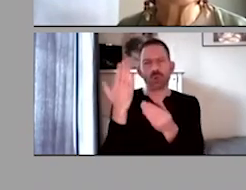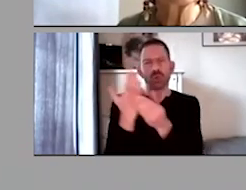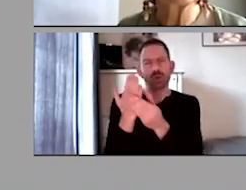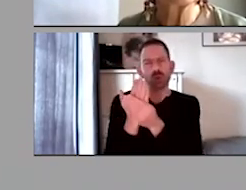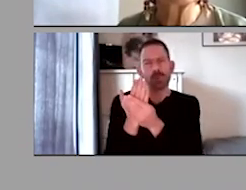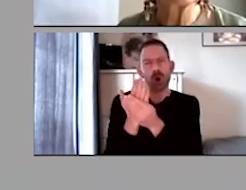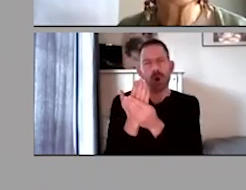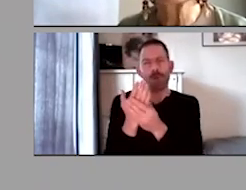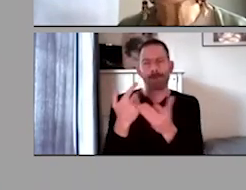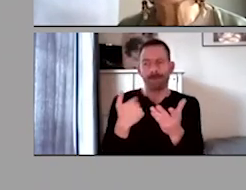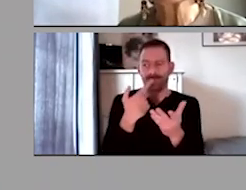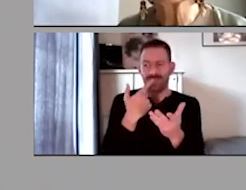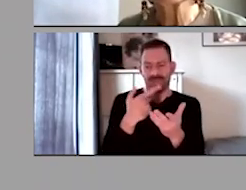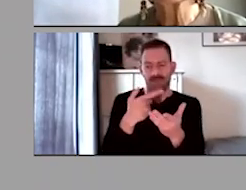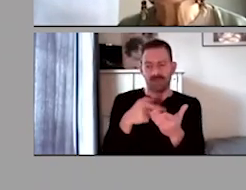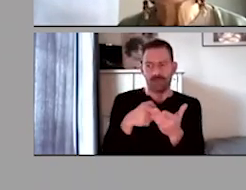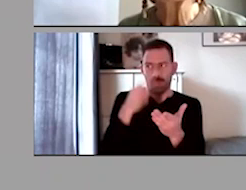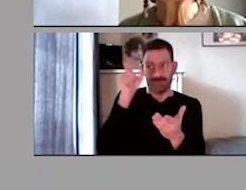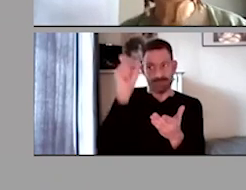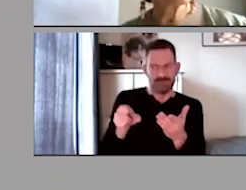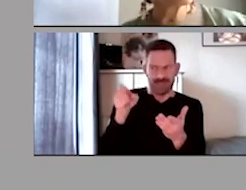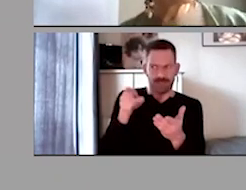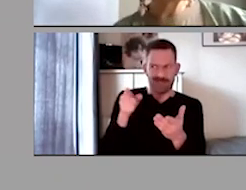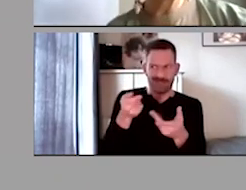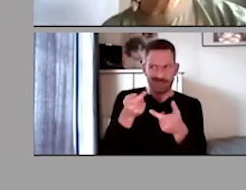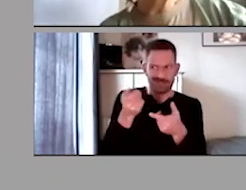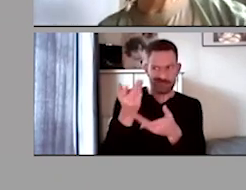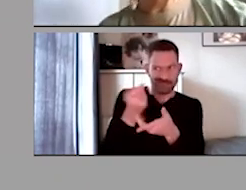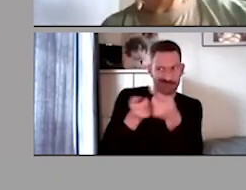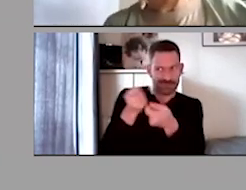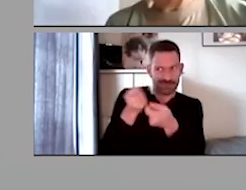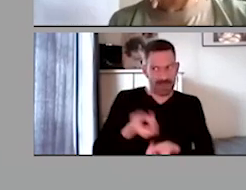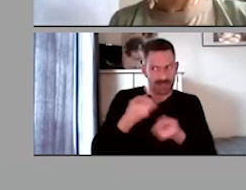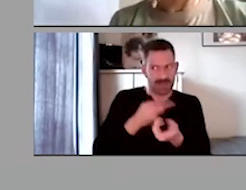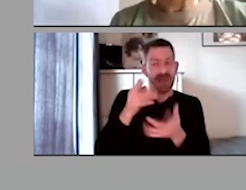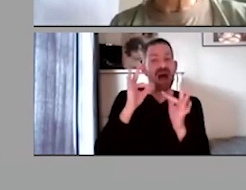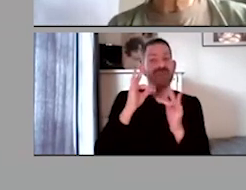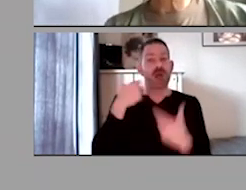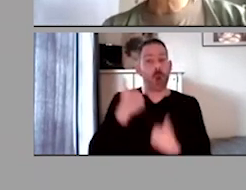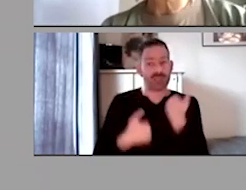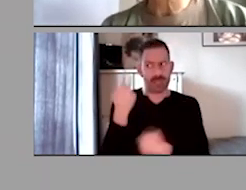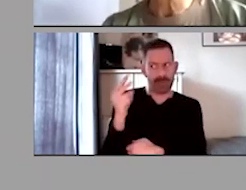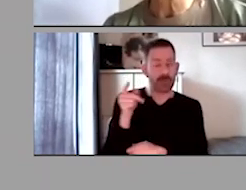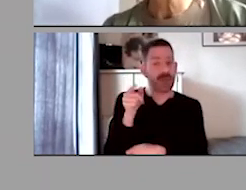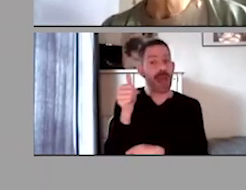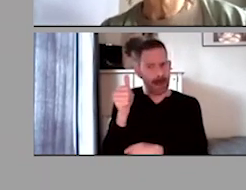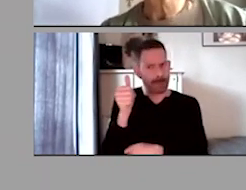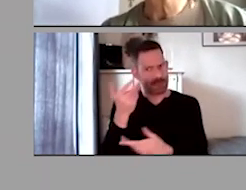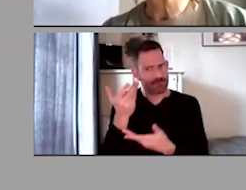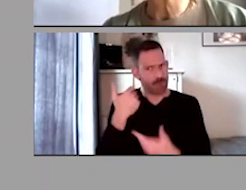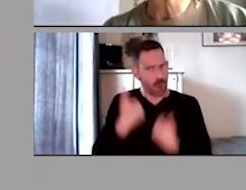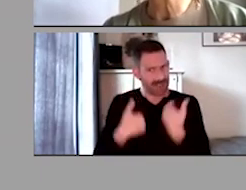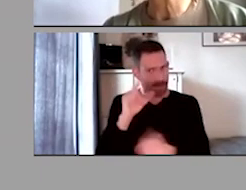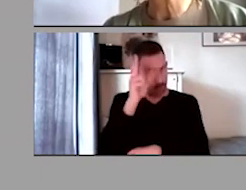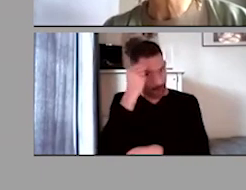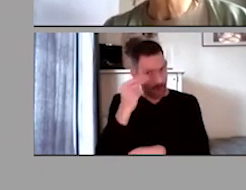fais parler la personne de son handicap. Est-ce qu'elle comprend son handicap? Est-ce qu'elle sait en parler? Est-ce qu'elle sait le